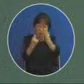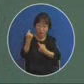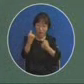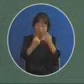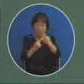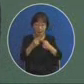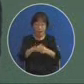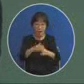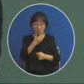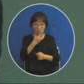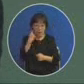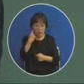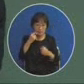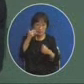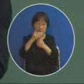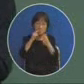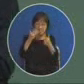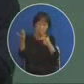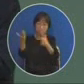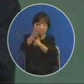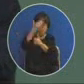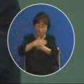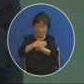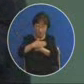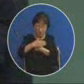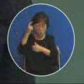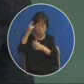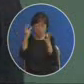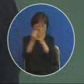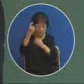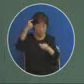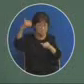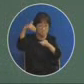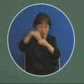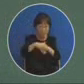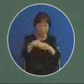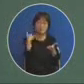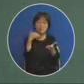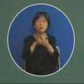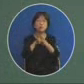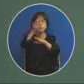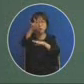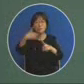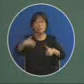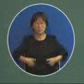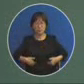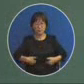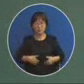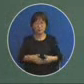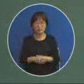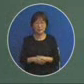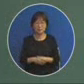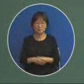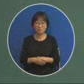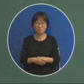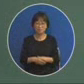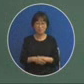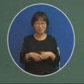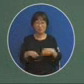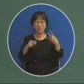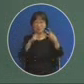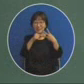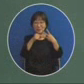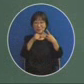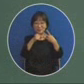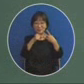돼. This is the prime 그렇죠? opportunity, the one and only final opportunity when these kinds of important multi-ethnic disciples and workers come to our church. They need to be imprinted with things that will save them, and then they need